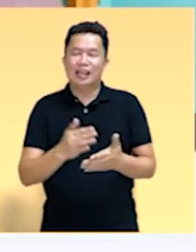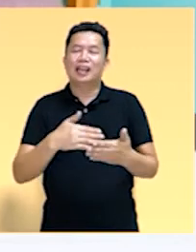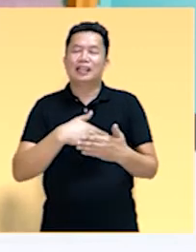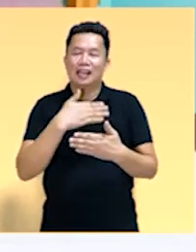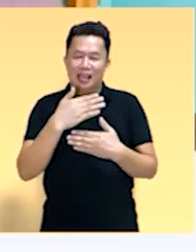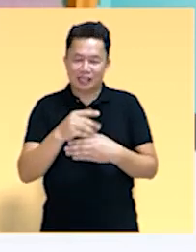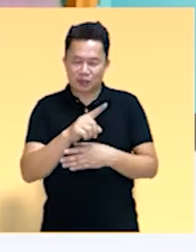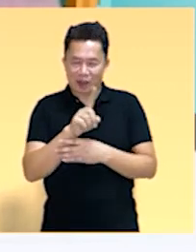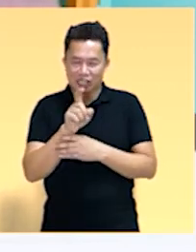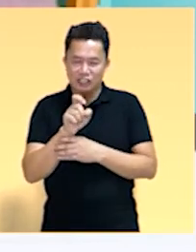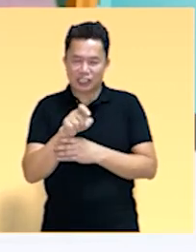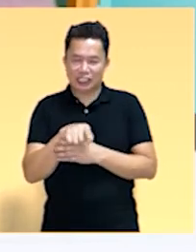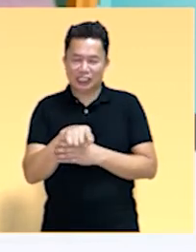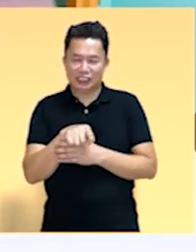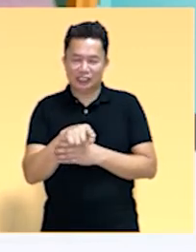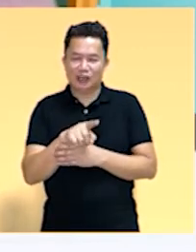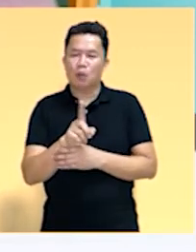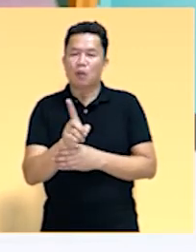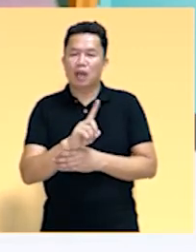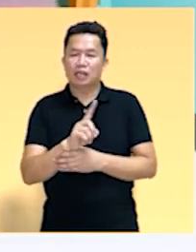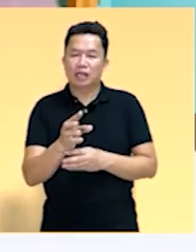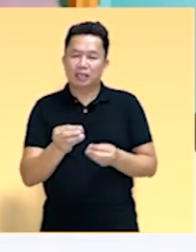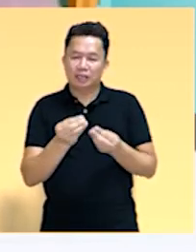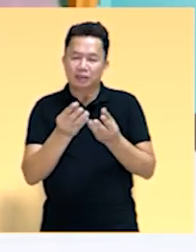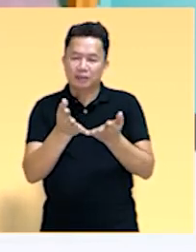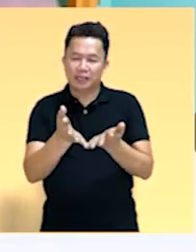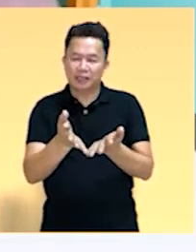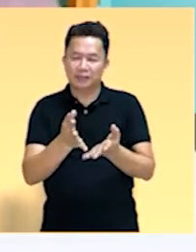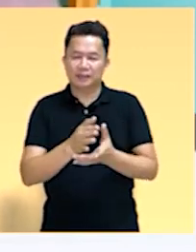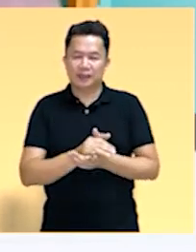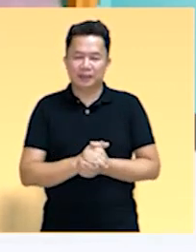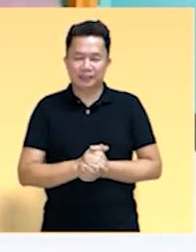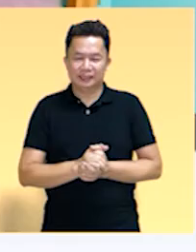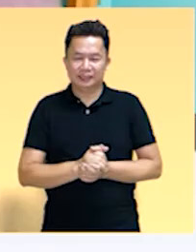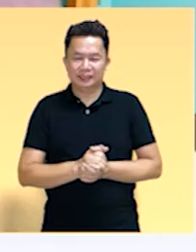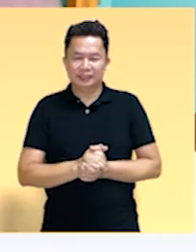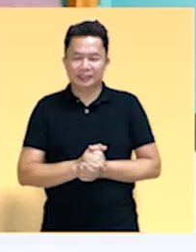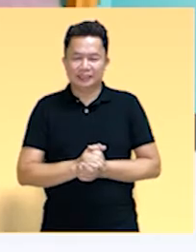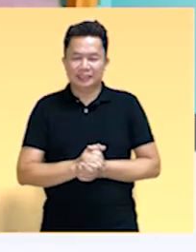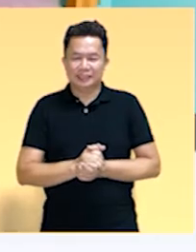Susunod na tanong, what are given?